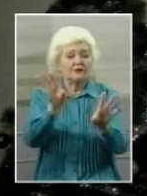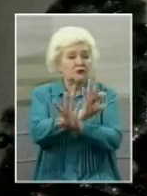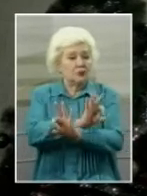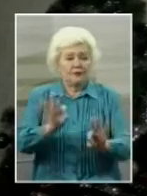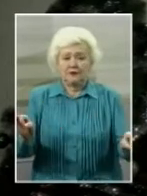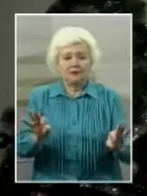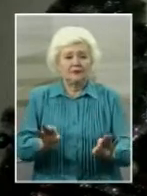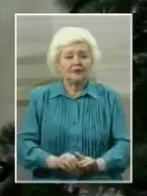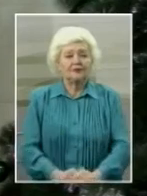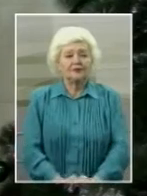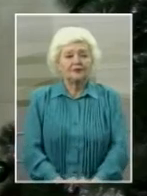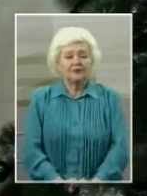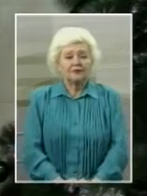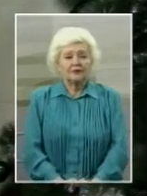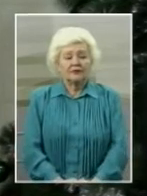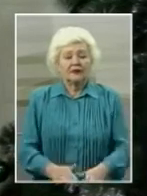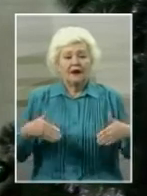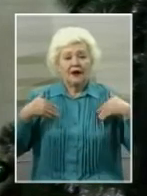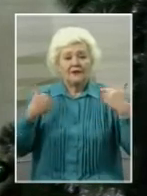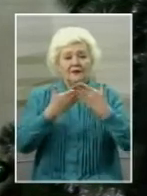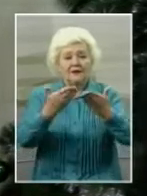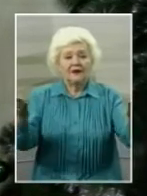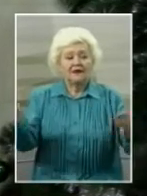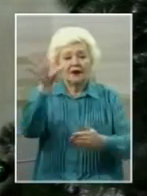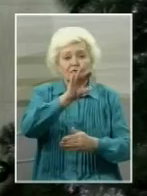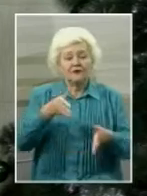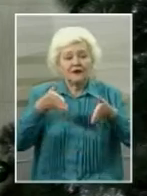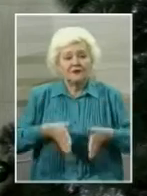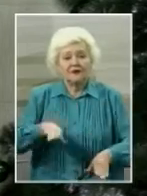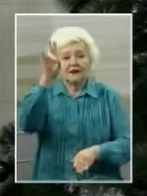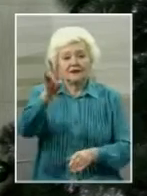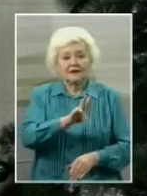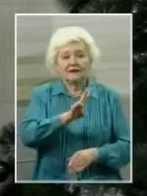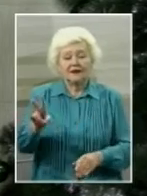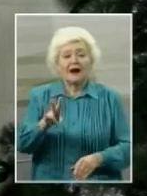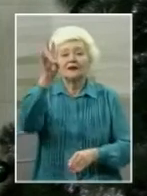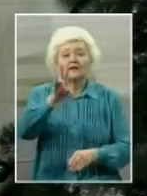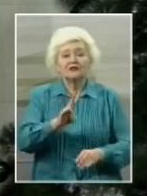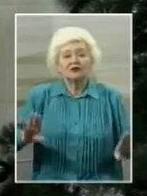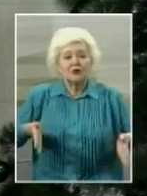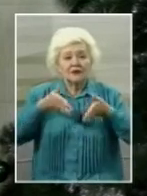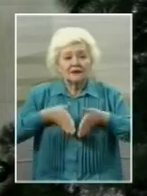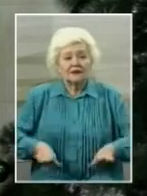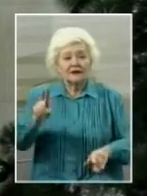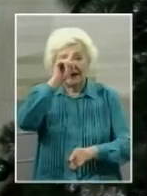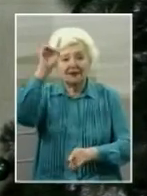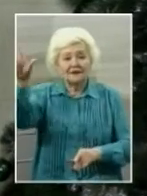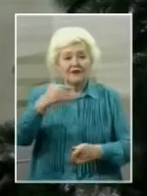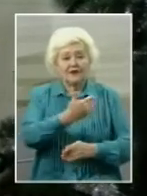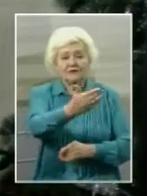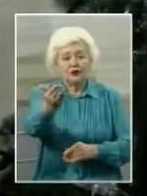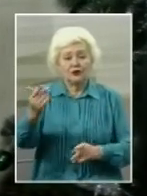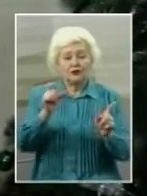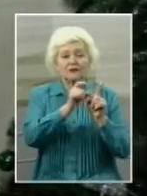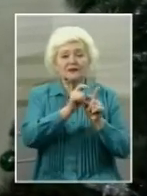Все замечательно. Вітаю всіх із Різдвом Христовим. Христос народився. Славімо Його.